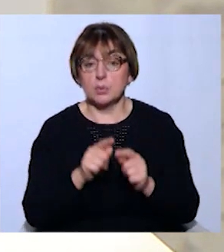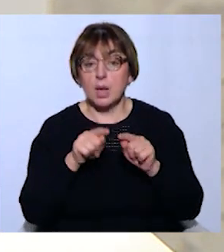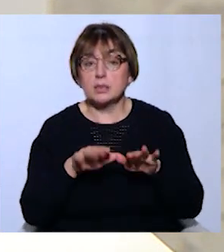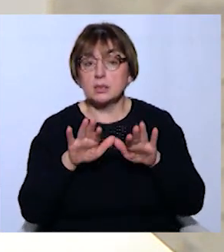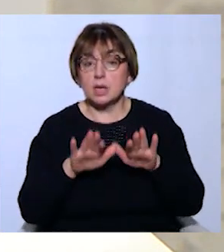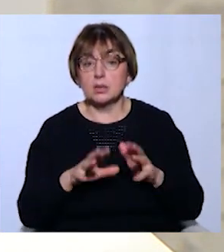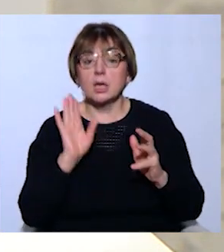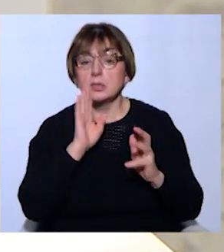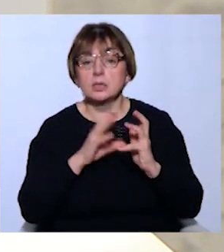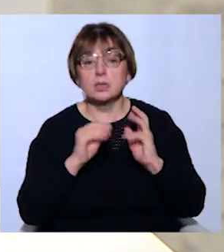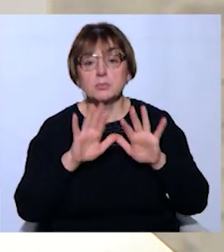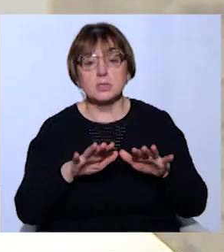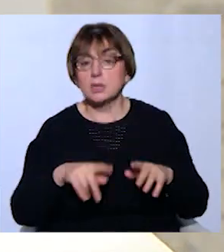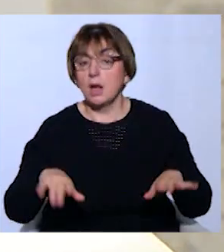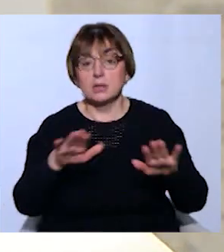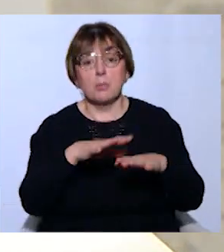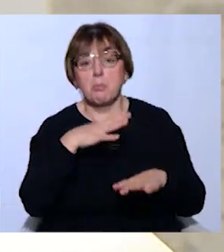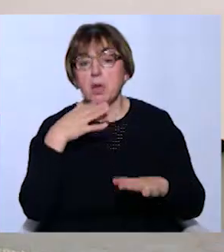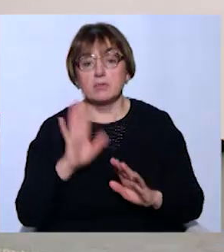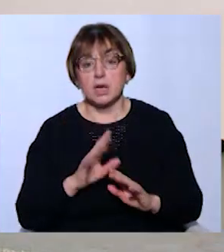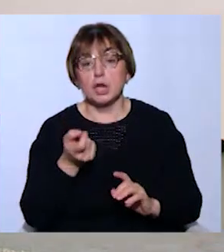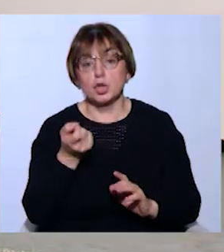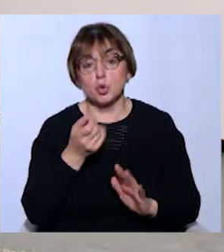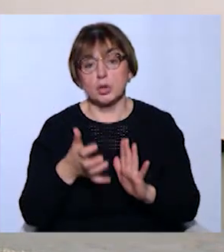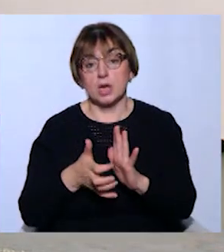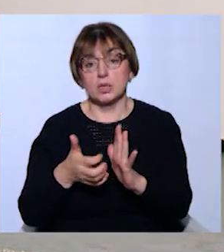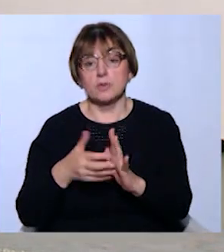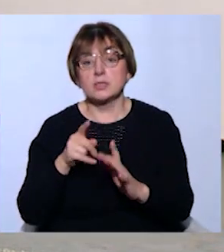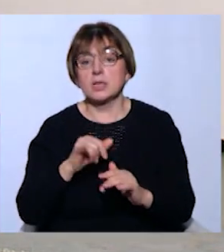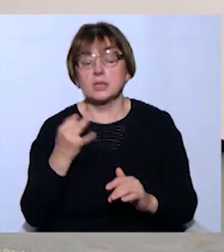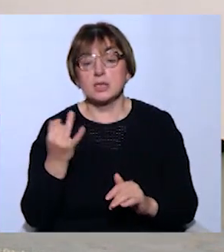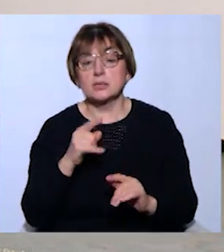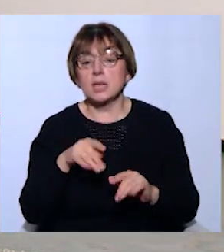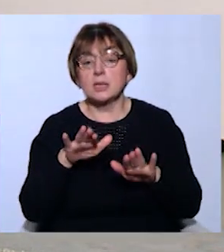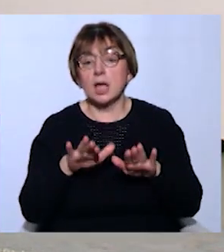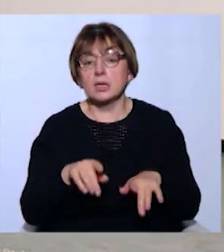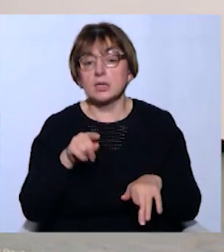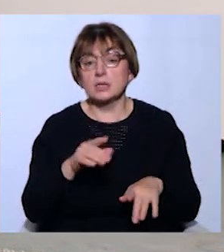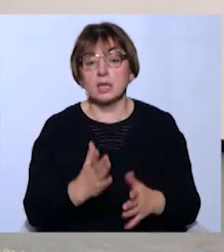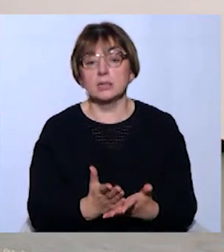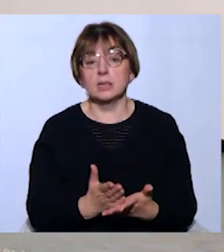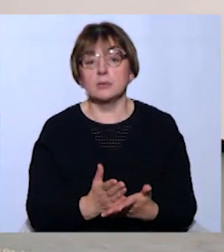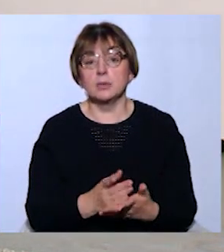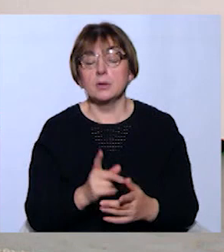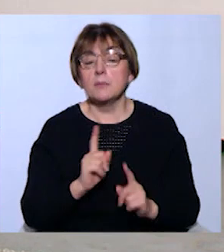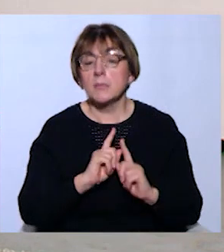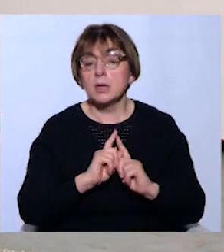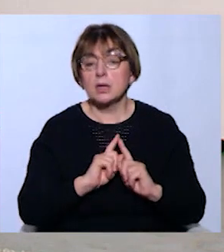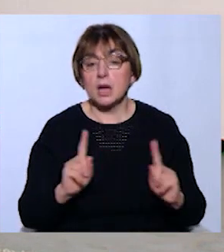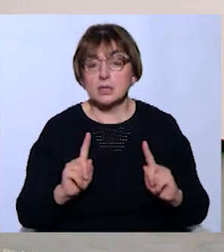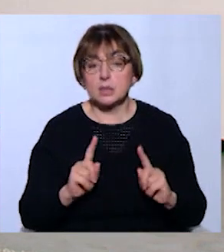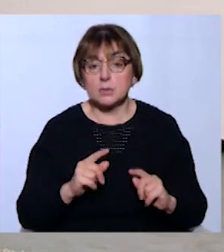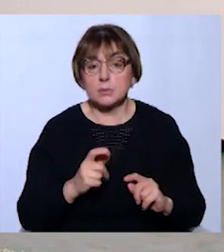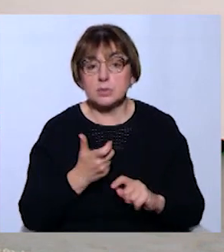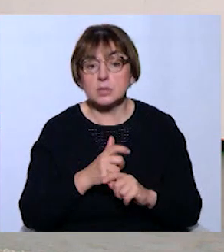ადგილები დედამიწაზე ბევრი არ არის და ალბათ შენთვის საინტერესო იქნება გაიგო, რომ აი განსაკუთრებით